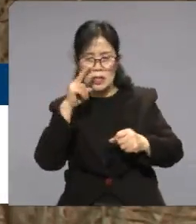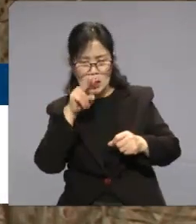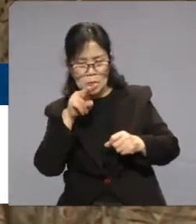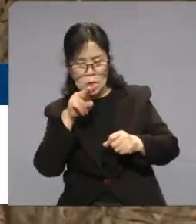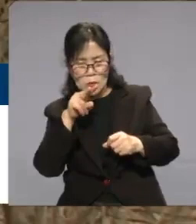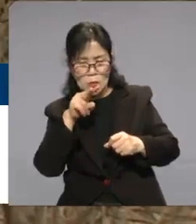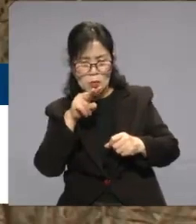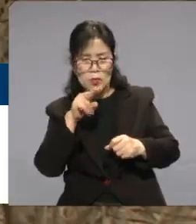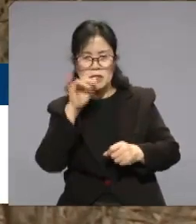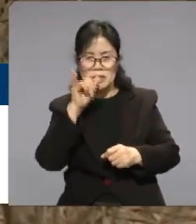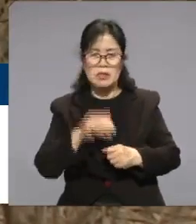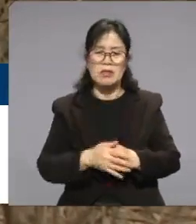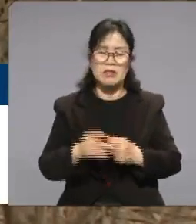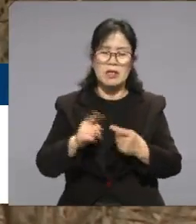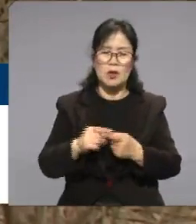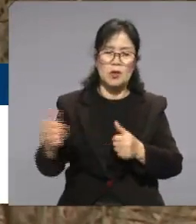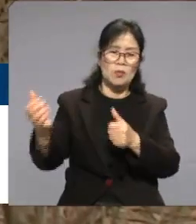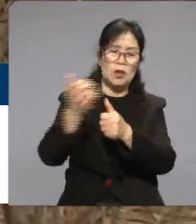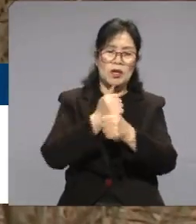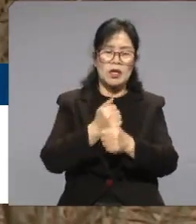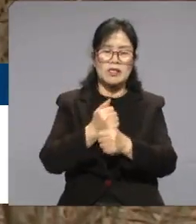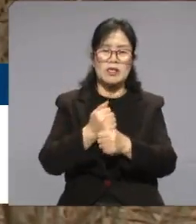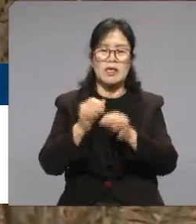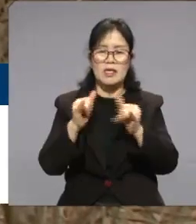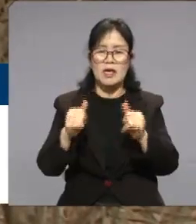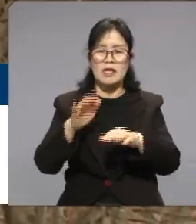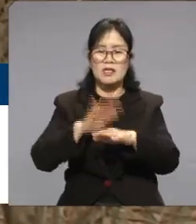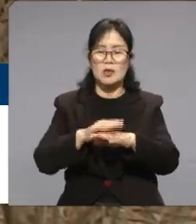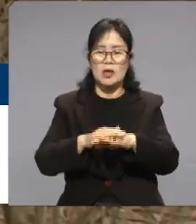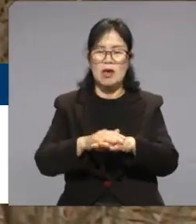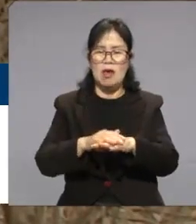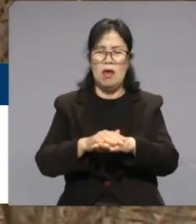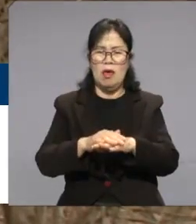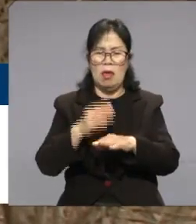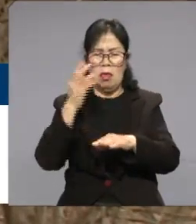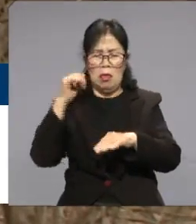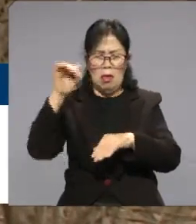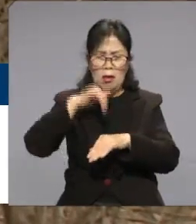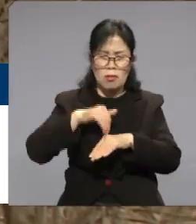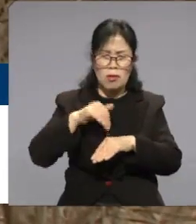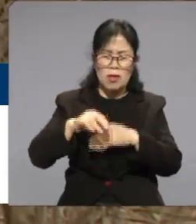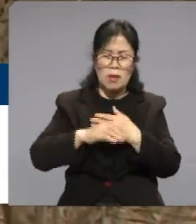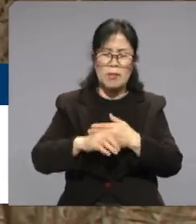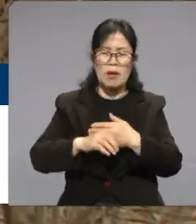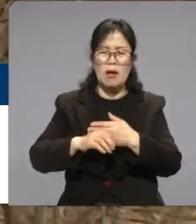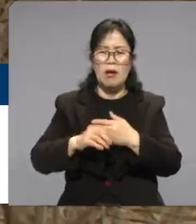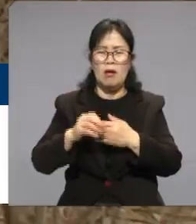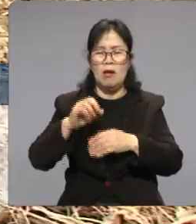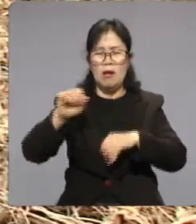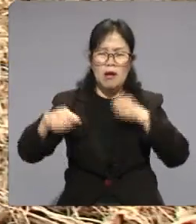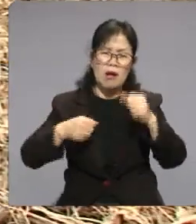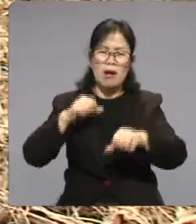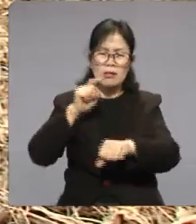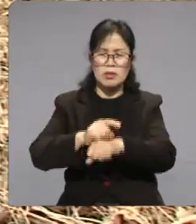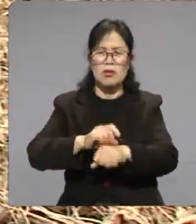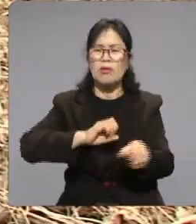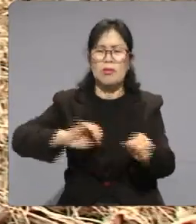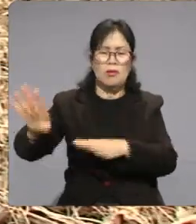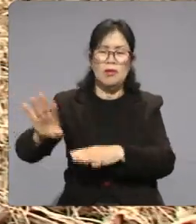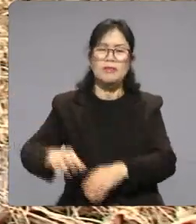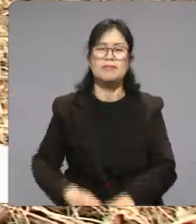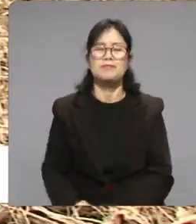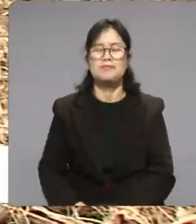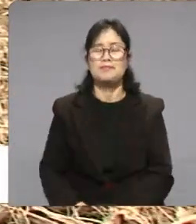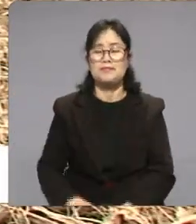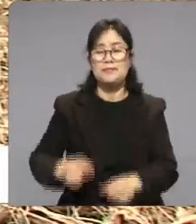있는게 생기거든요 그대로 포획해서 인간의 선에 길들일 경우 같은 경우에는 야생성을 쉽게 잃게 되는